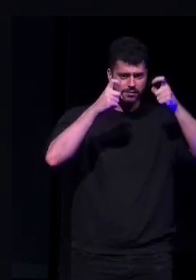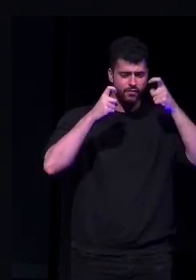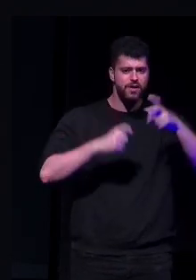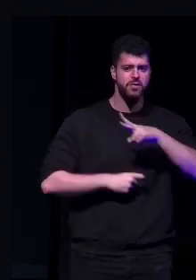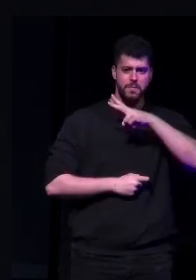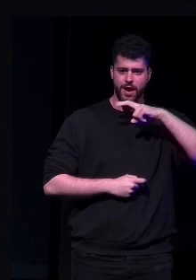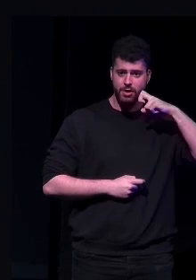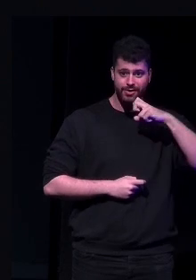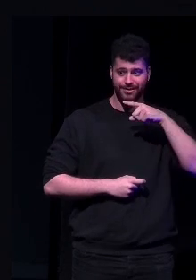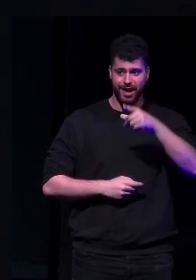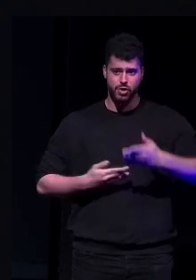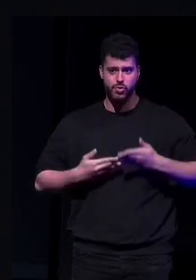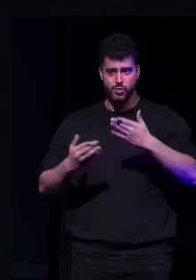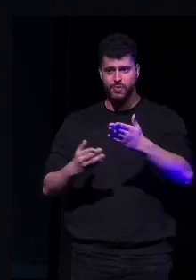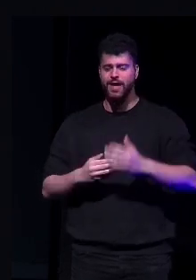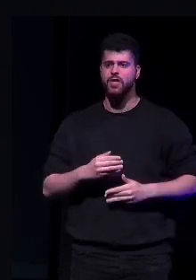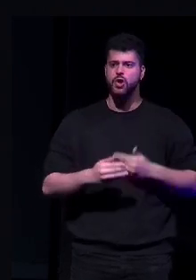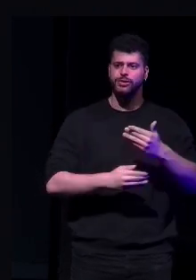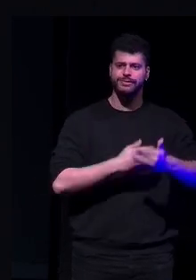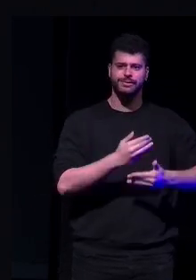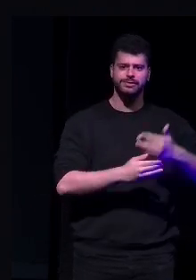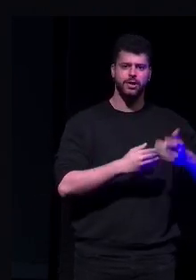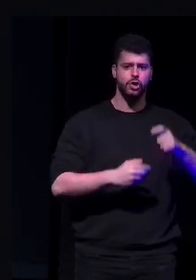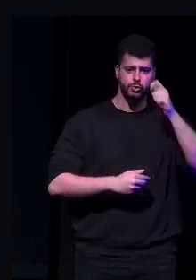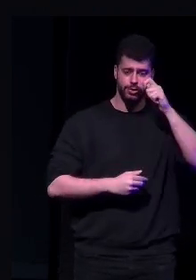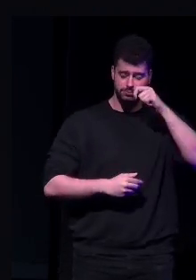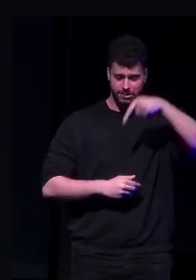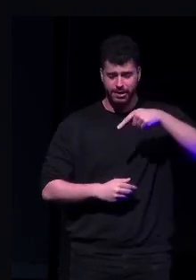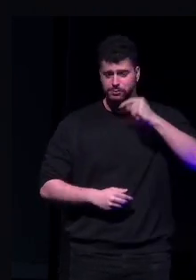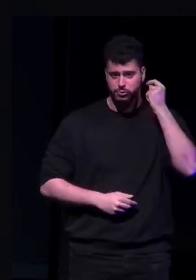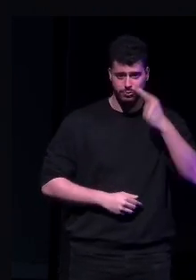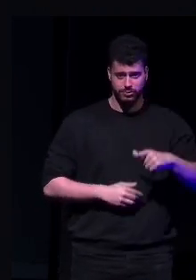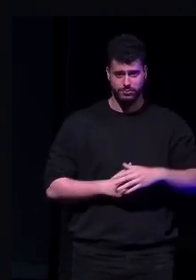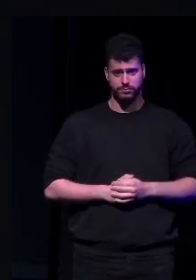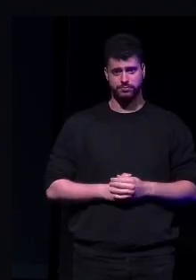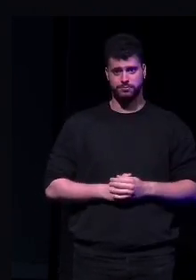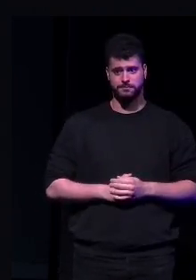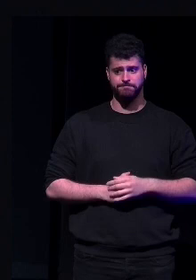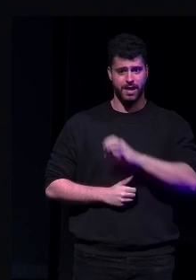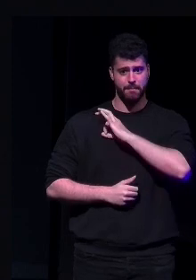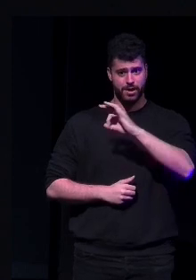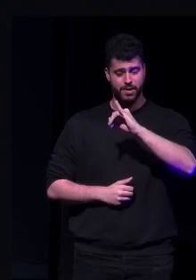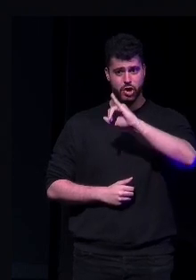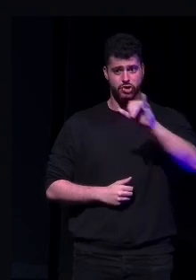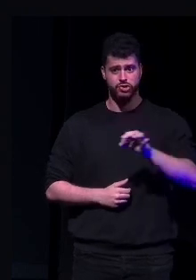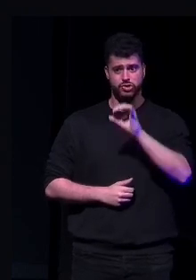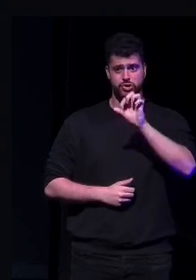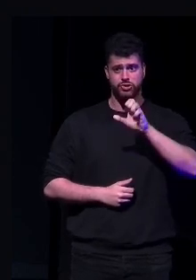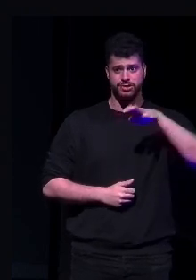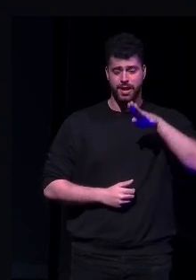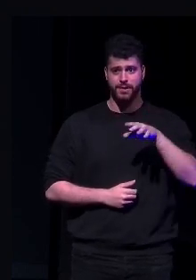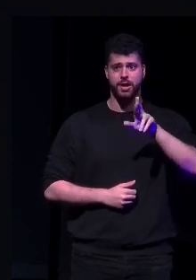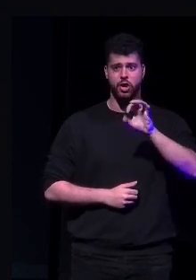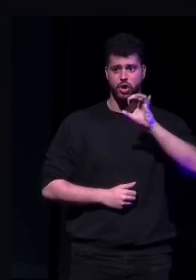i virtuts, ha contribuït al desenvolupament del turisme a les comarques de Girona. El guardonat aquest any és Josep Ros i